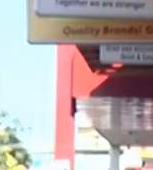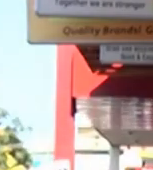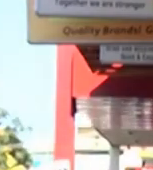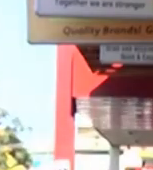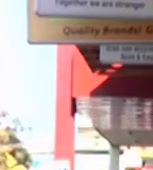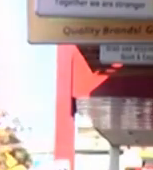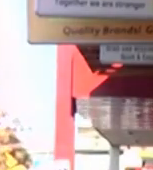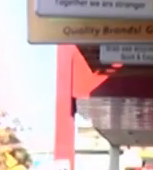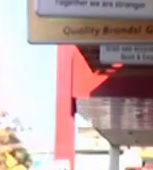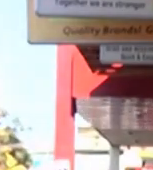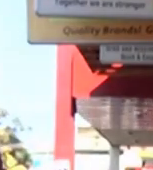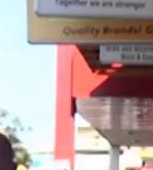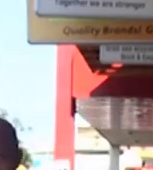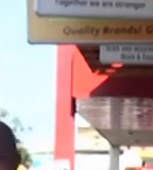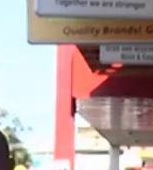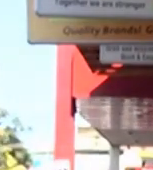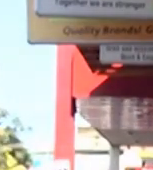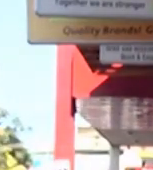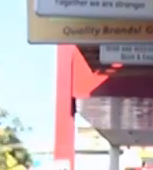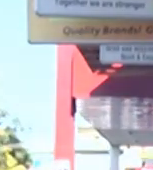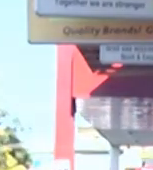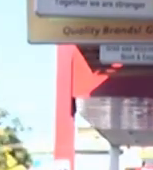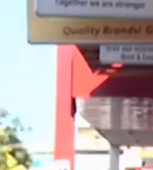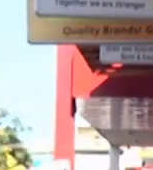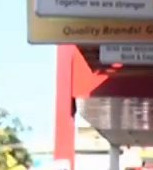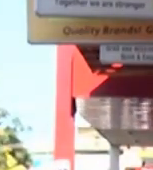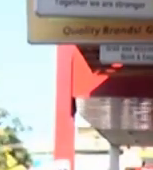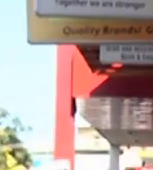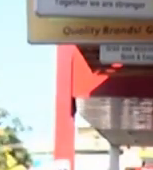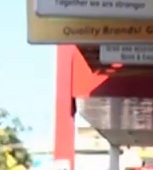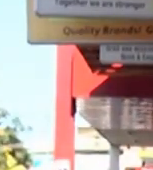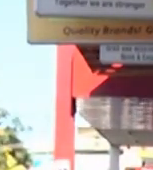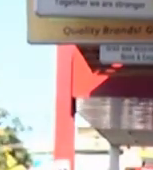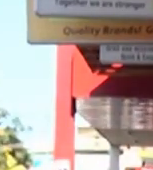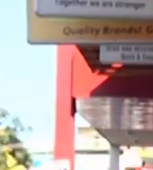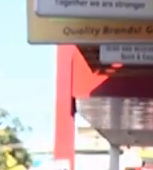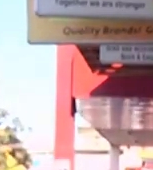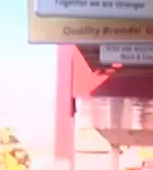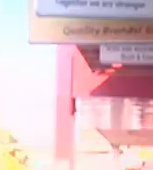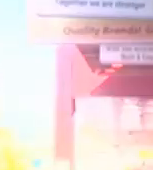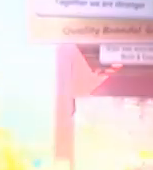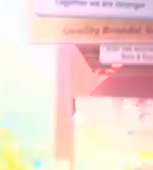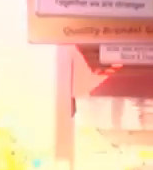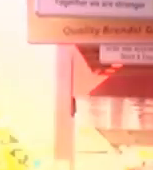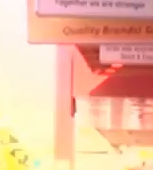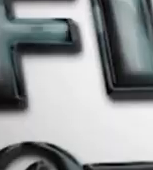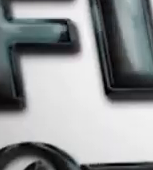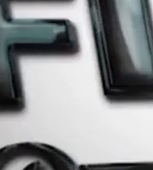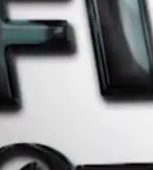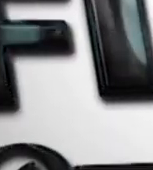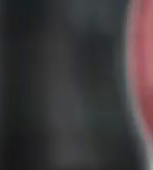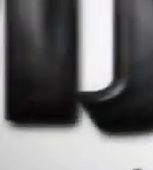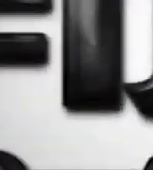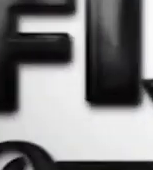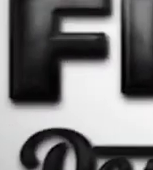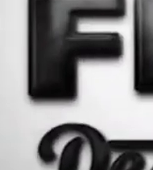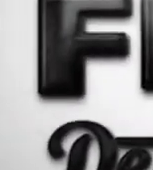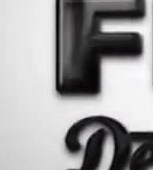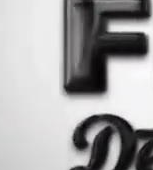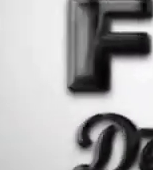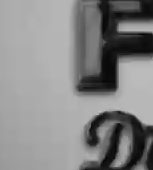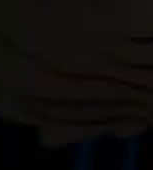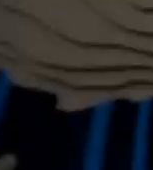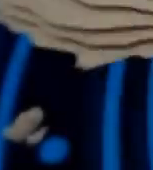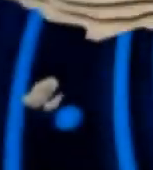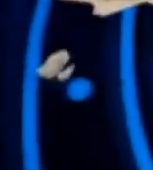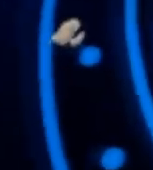मैं तो दिल्ली में रहता हूँ और रेडियो फीजी रोज सुनता हूँ. रेडियो फीजी 2 देश